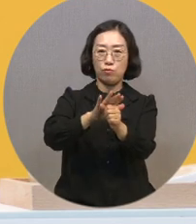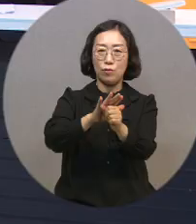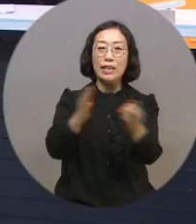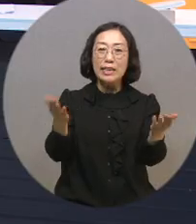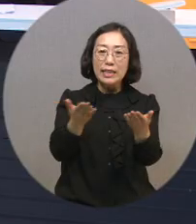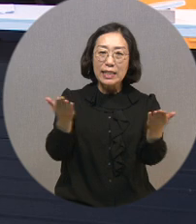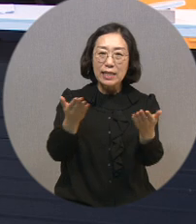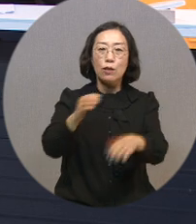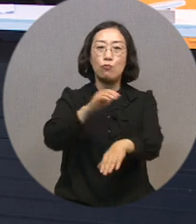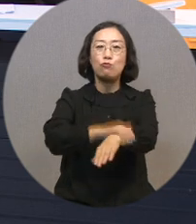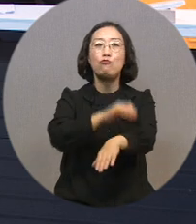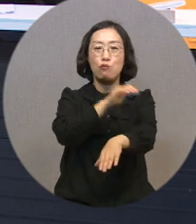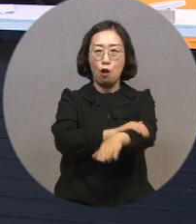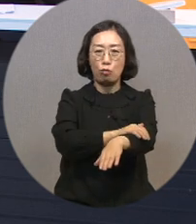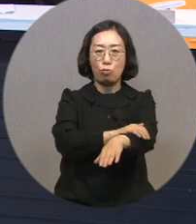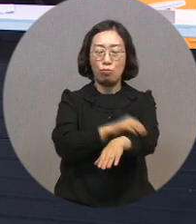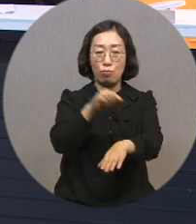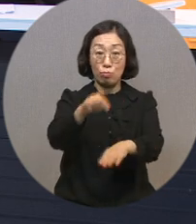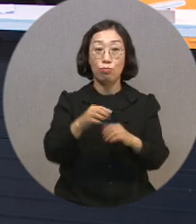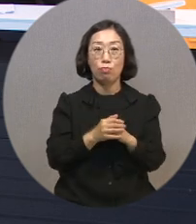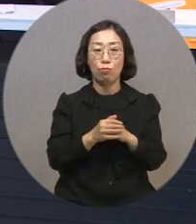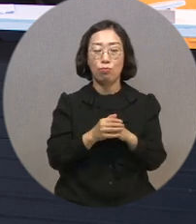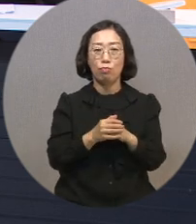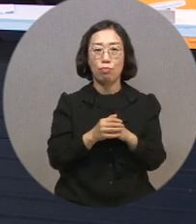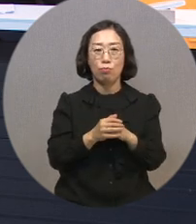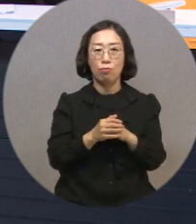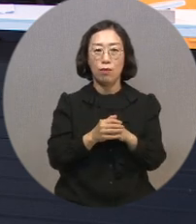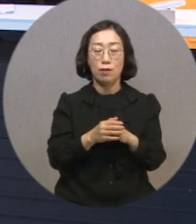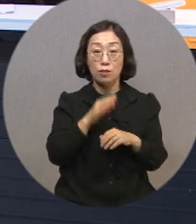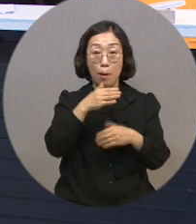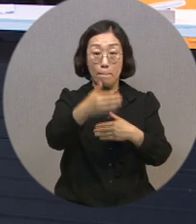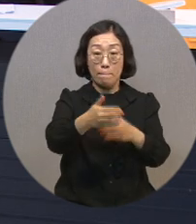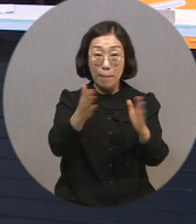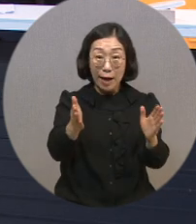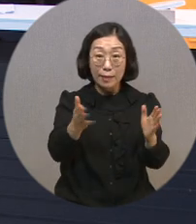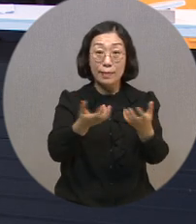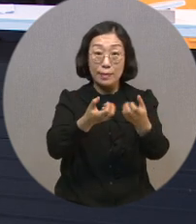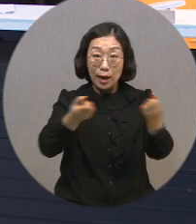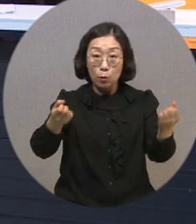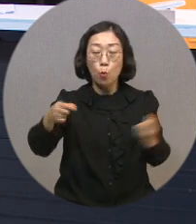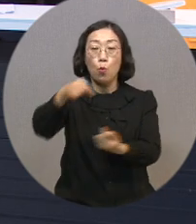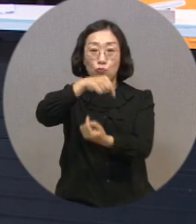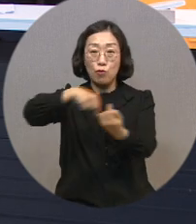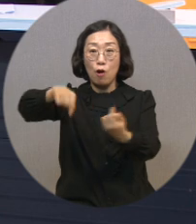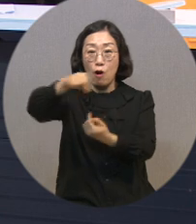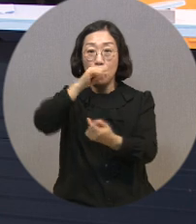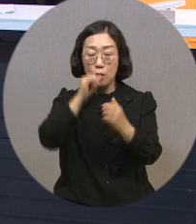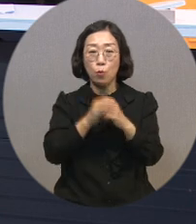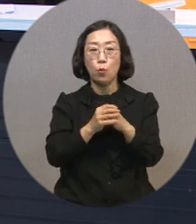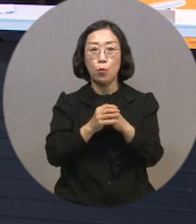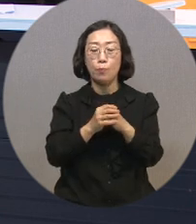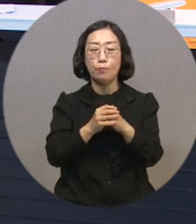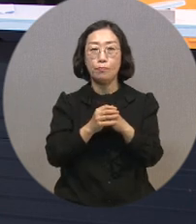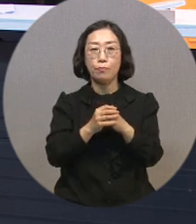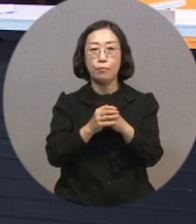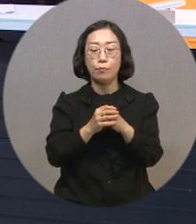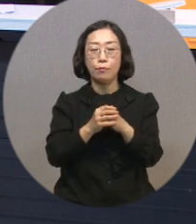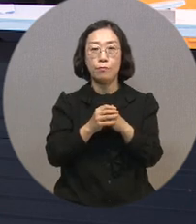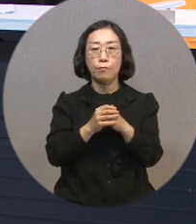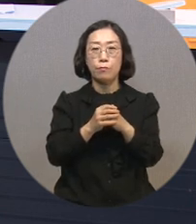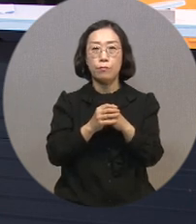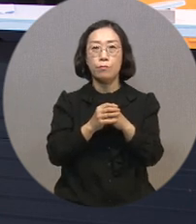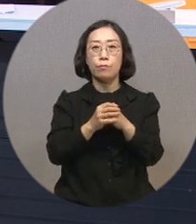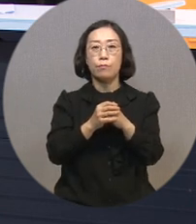위해서. 이래서 우리가 그 학급을 별도로 운영을 하고 있거든요. 예. 우리가